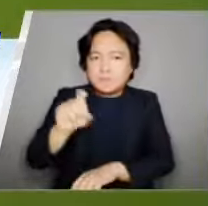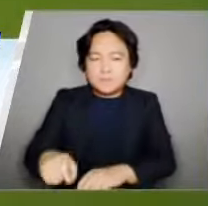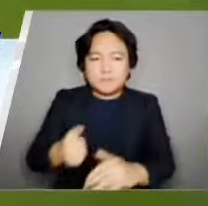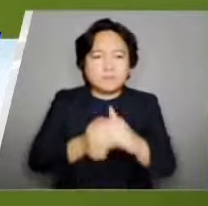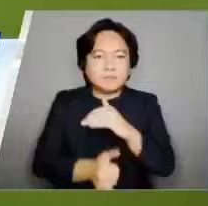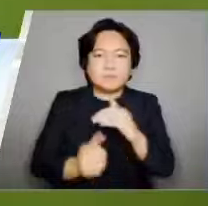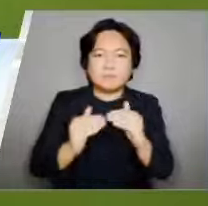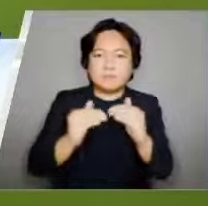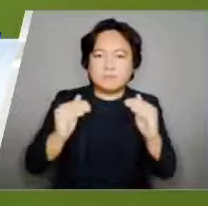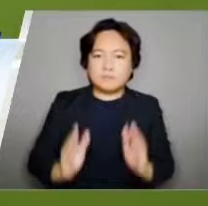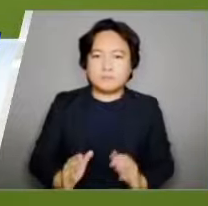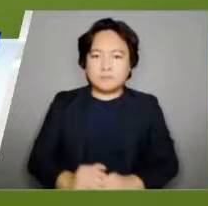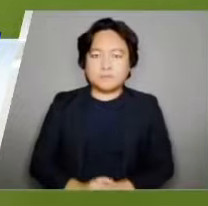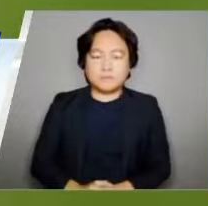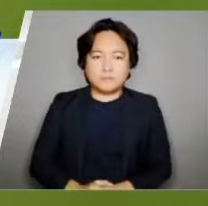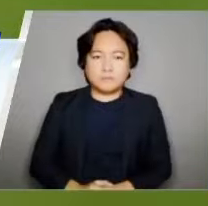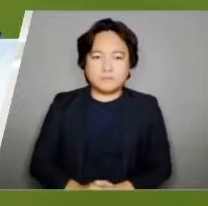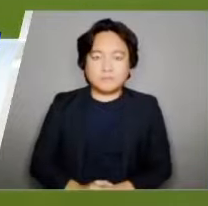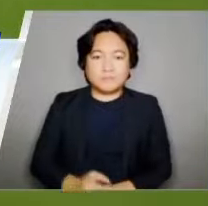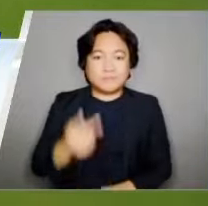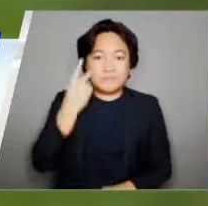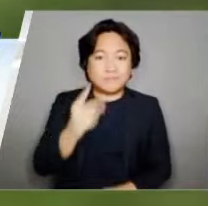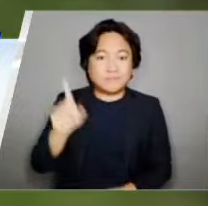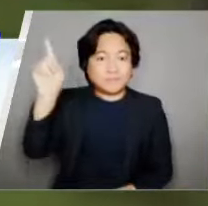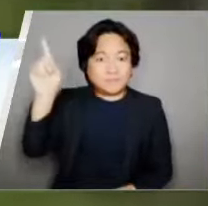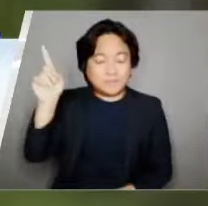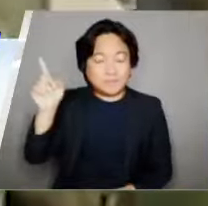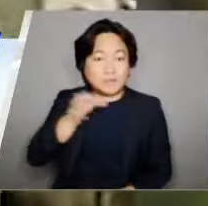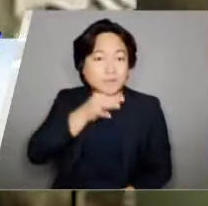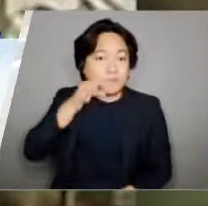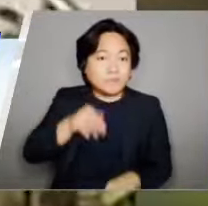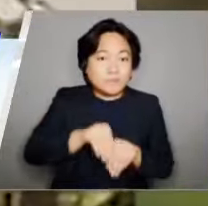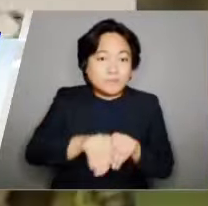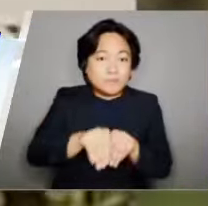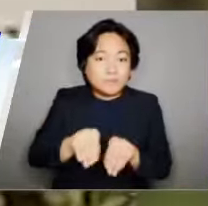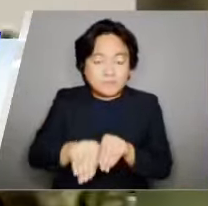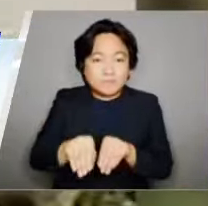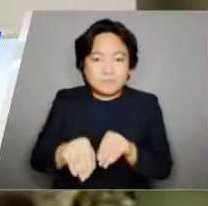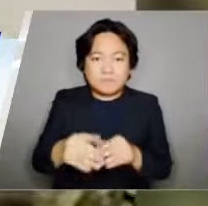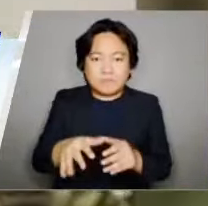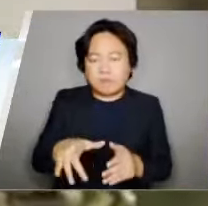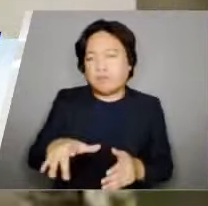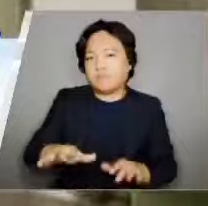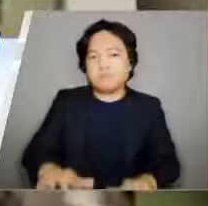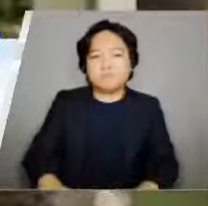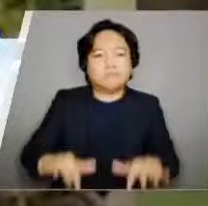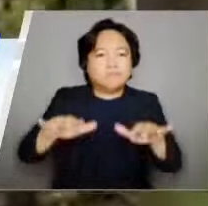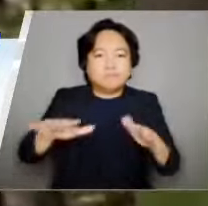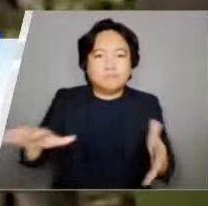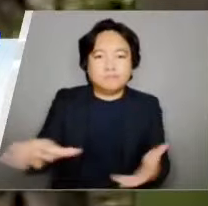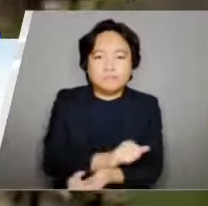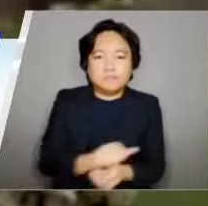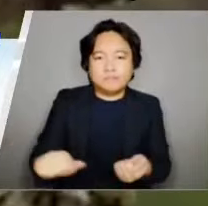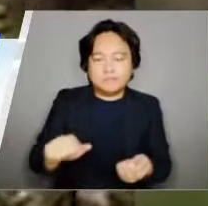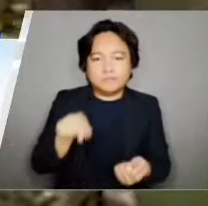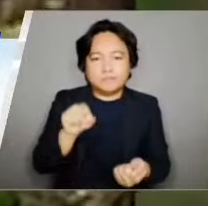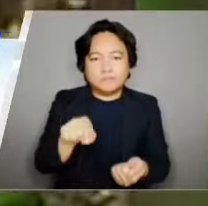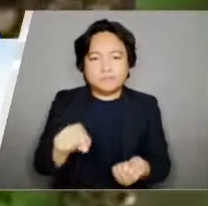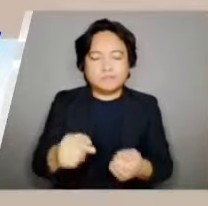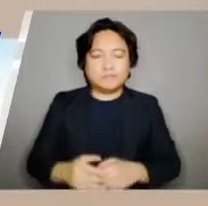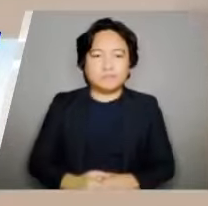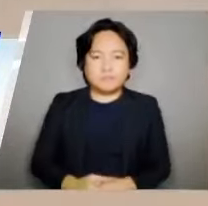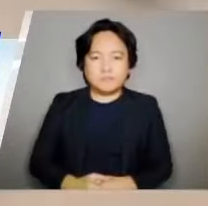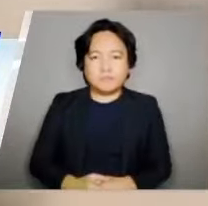Bagong tanim lang po yung mga palay na yan, pero lubog na po sa baha. Binahari ng ilang palayan sa bayan, kaya hindi na ito